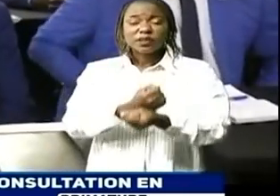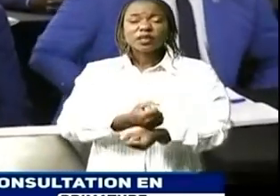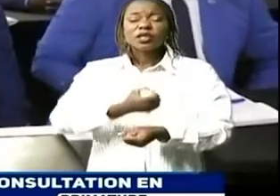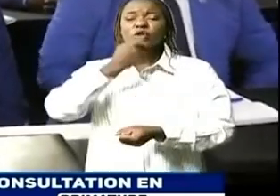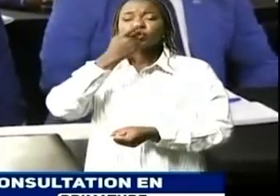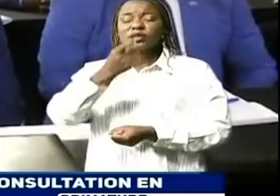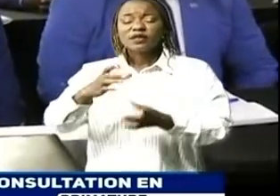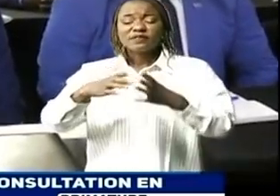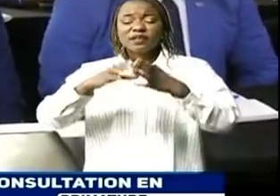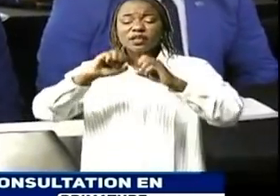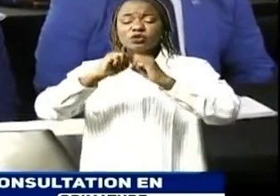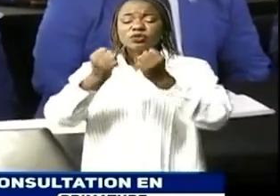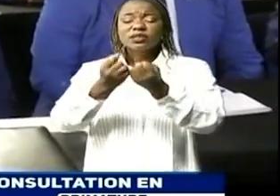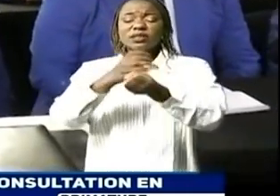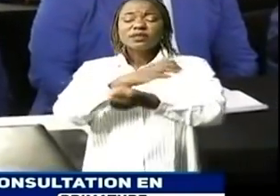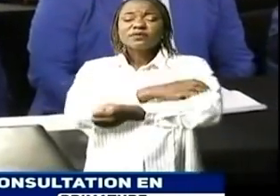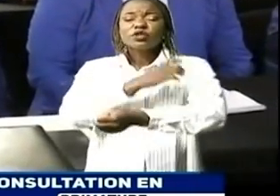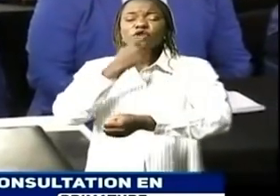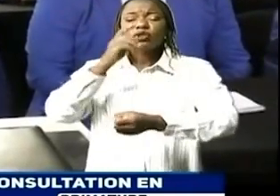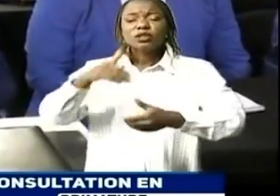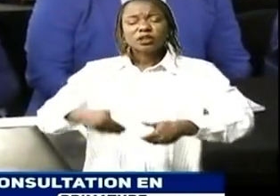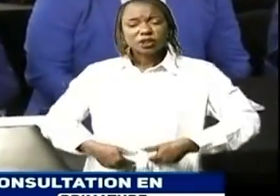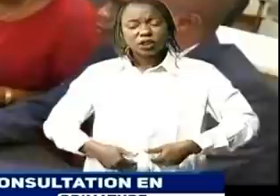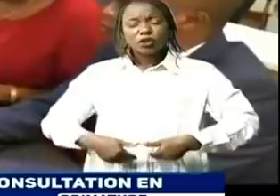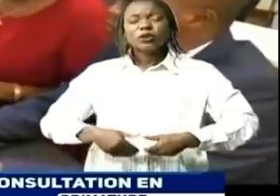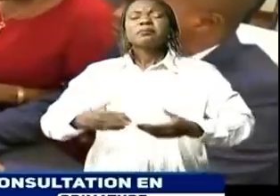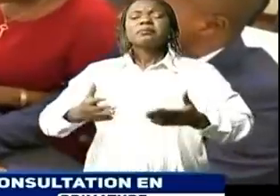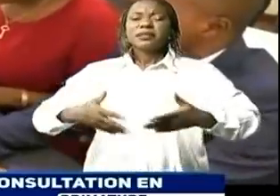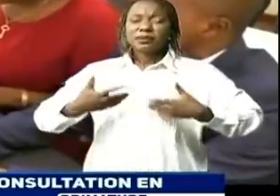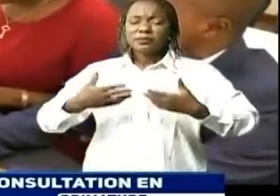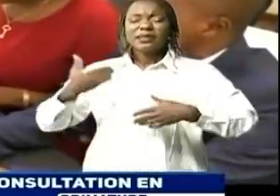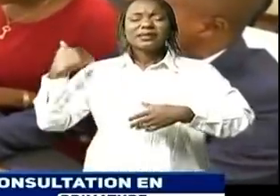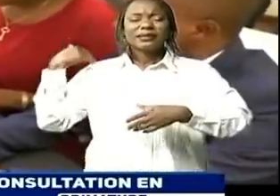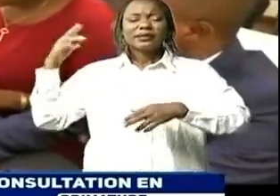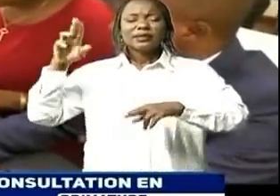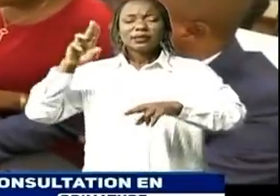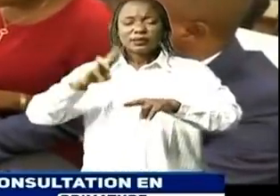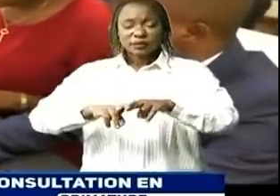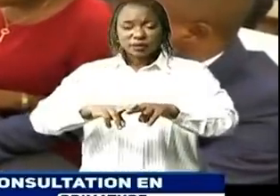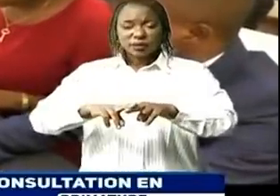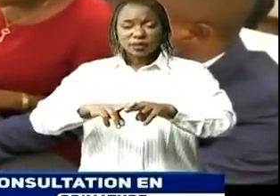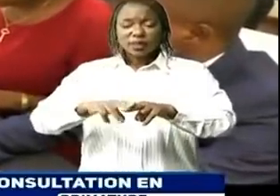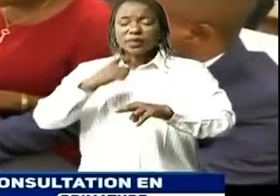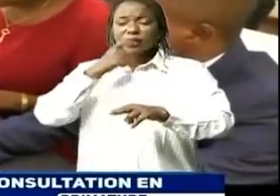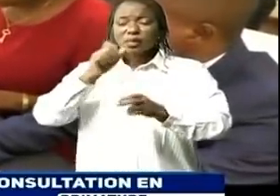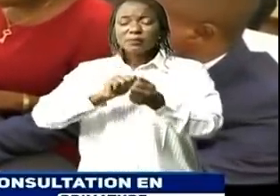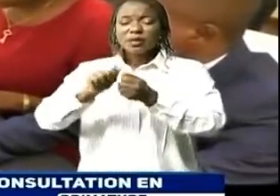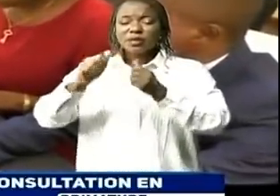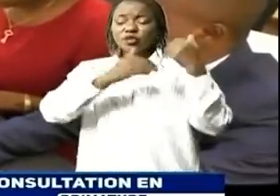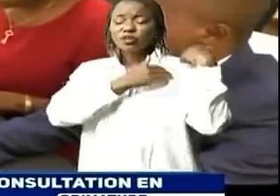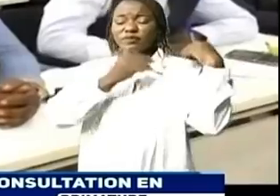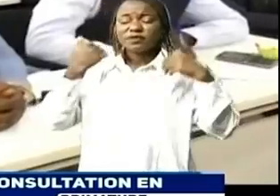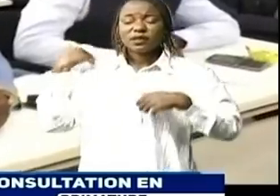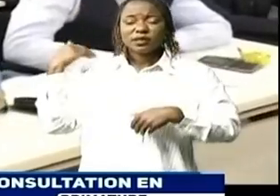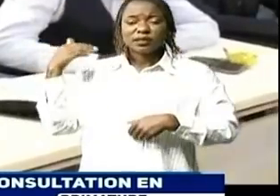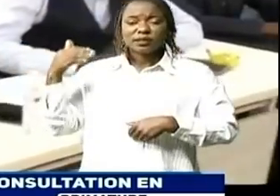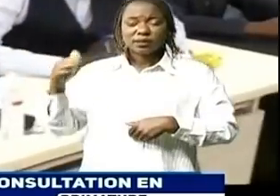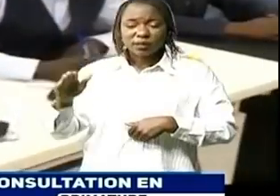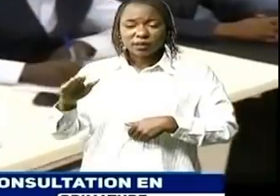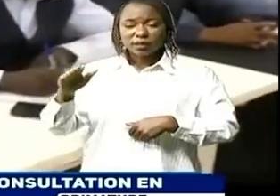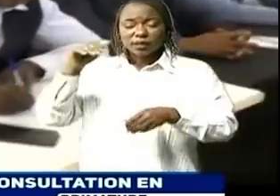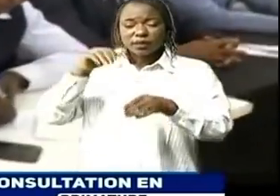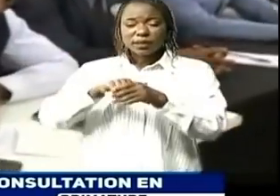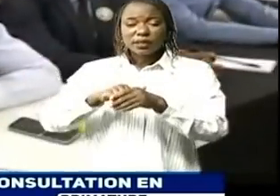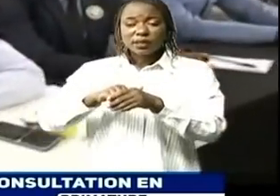la société civile et la jeunesse ont loué l'état de siège instauré par le chef de l'État Félix-Antoine Tshisekedi Tshilombo de la province